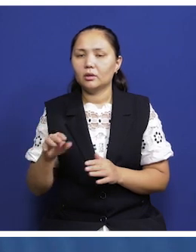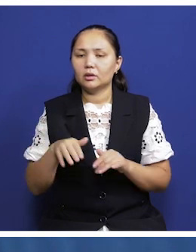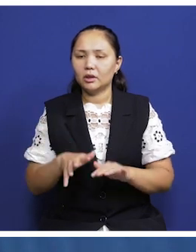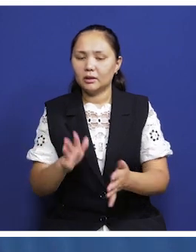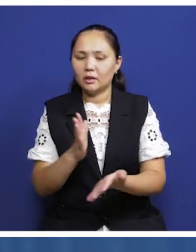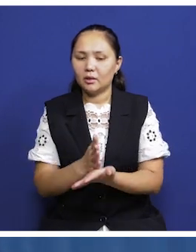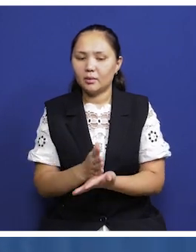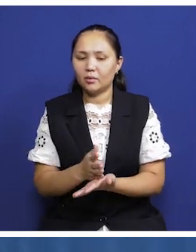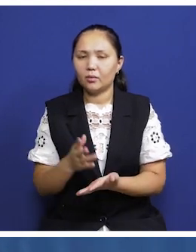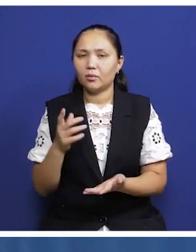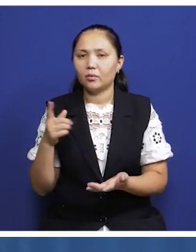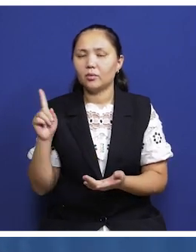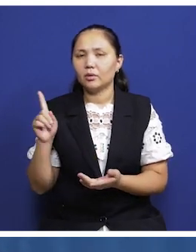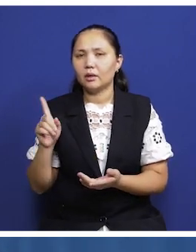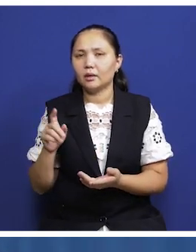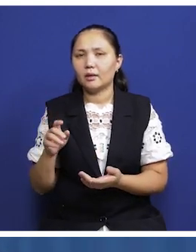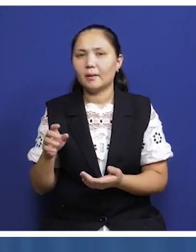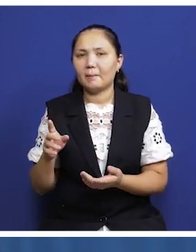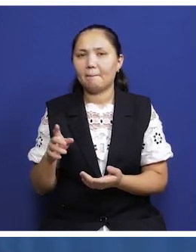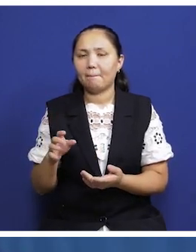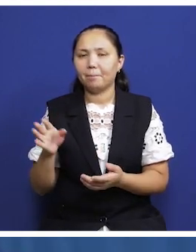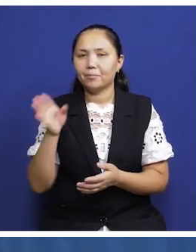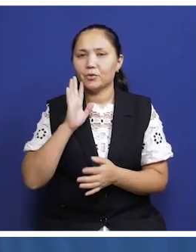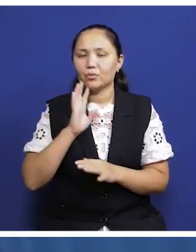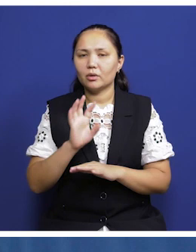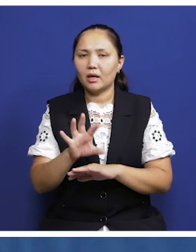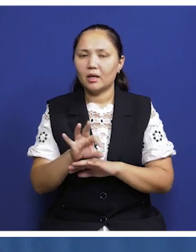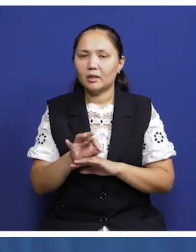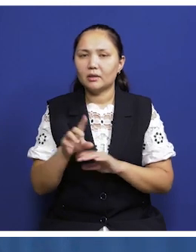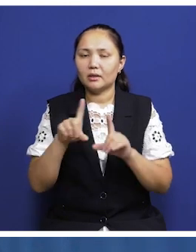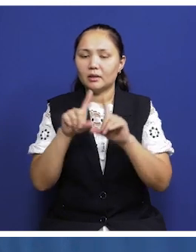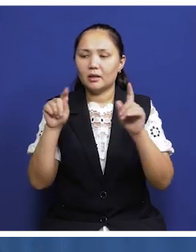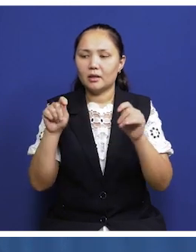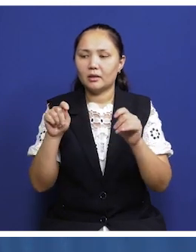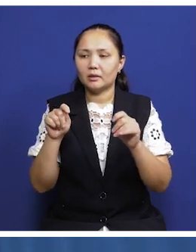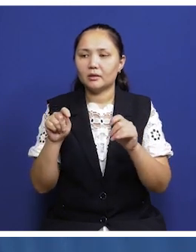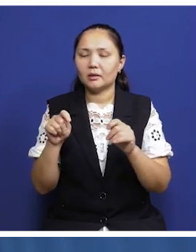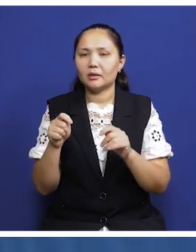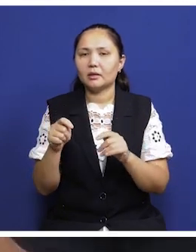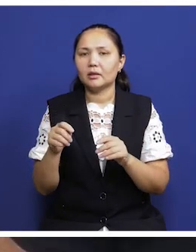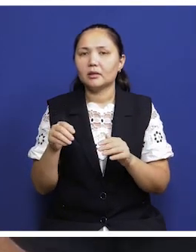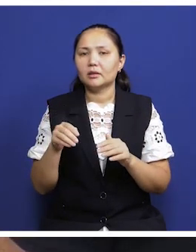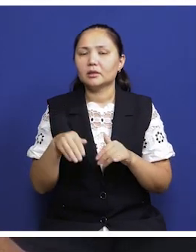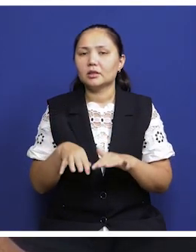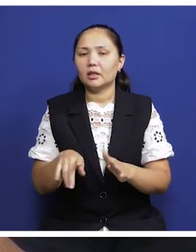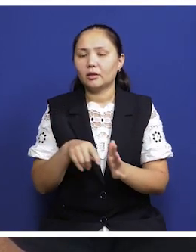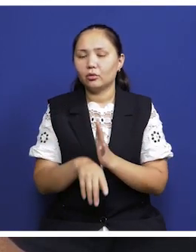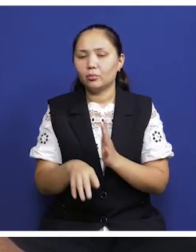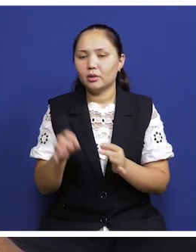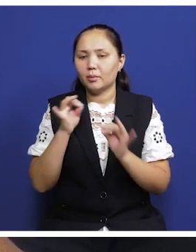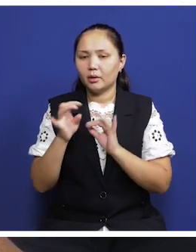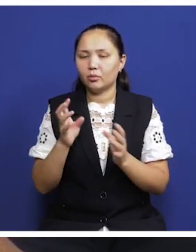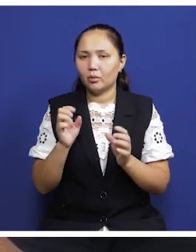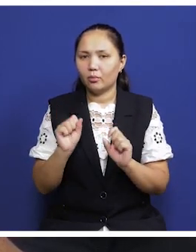Ол деген не? Ол деген ертеңгі сіздерге сумен қамтамасыз ететін мекеме де қалмай қалады. Сондықтан біз мына орталықтандырып, оларды